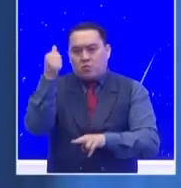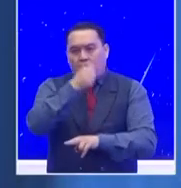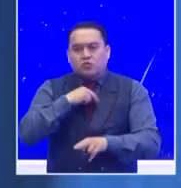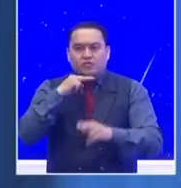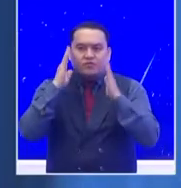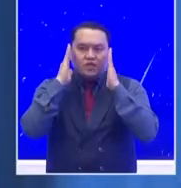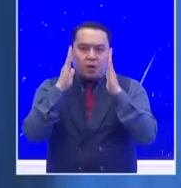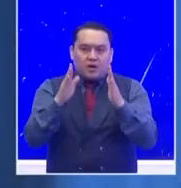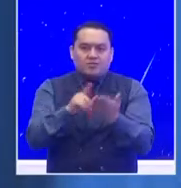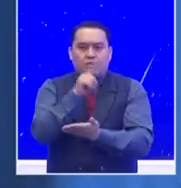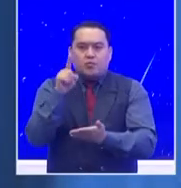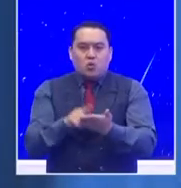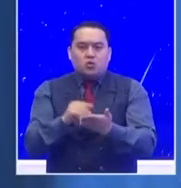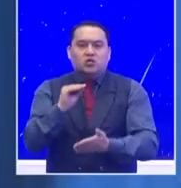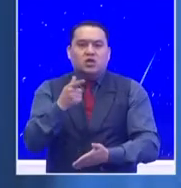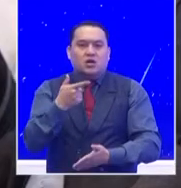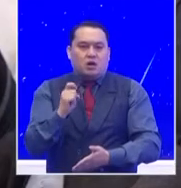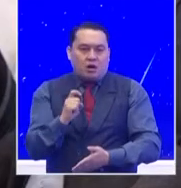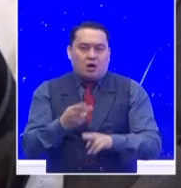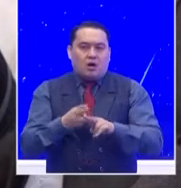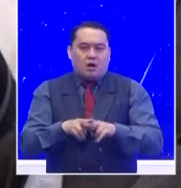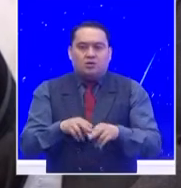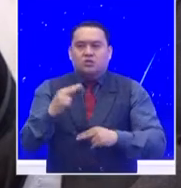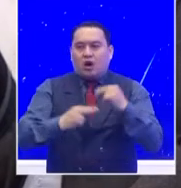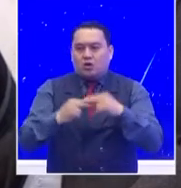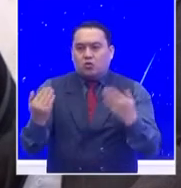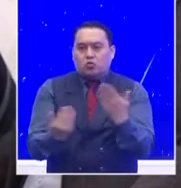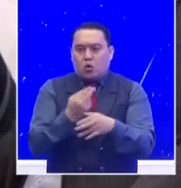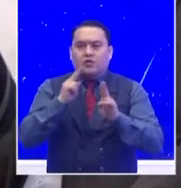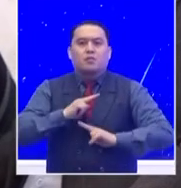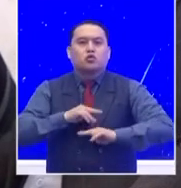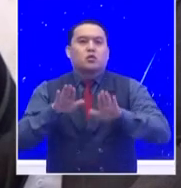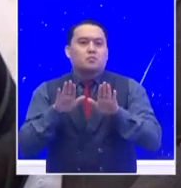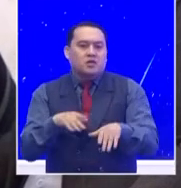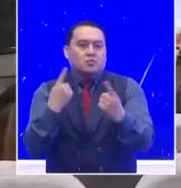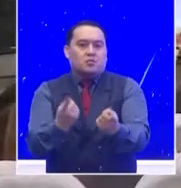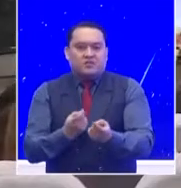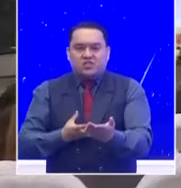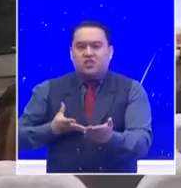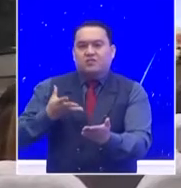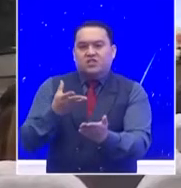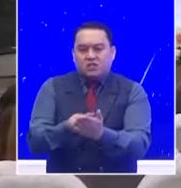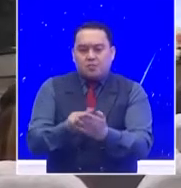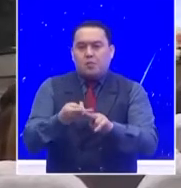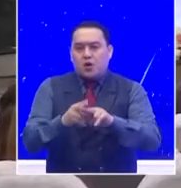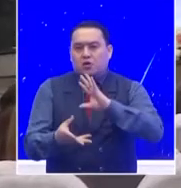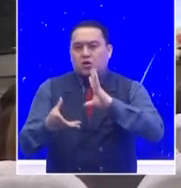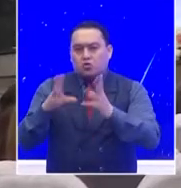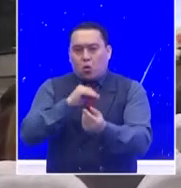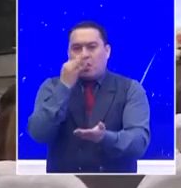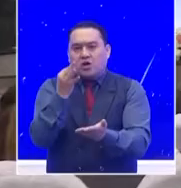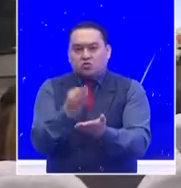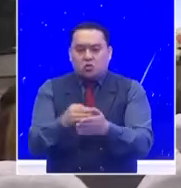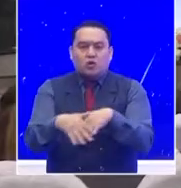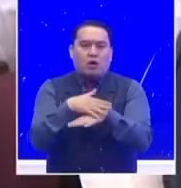особое внимание уделить вопросам ЖКХ, строительства, открытия новых рабочих мест и привлечения инвестиций. По итогам отчета